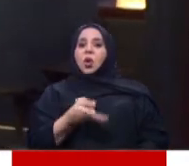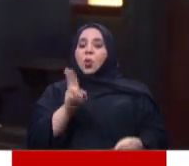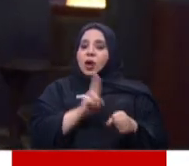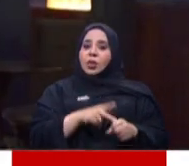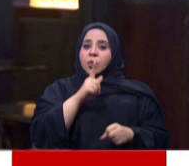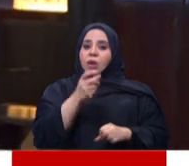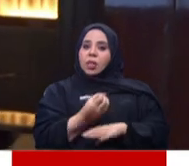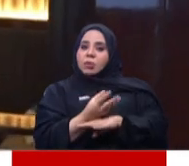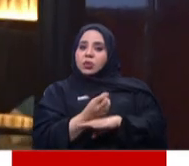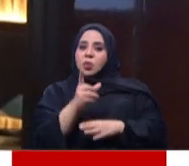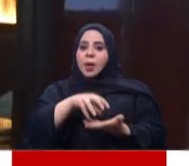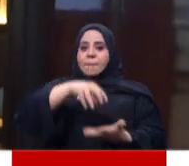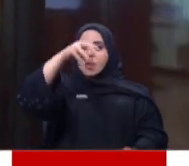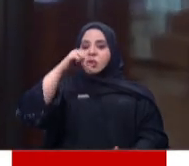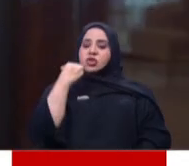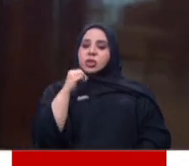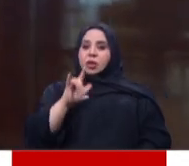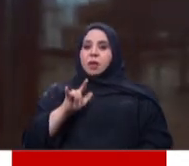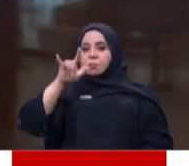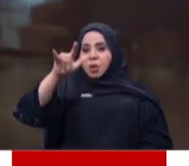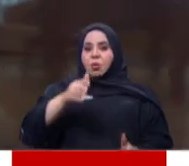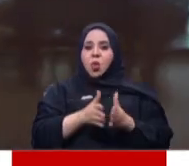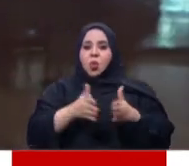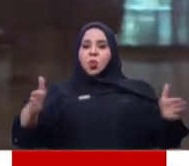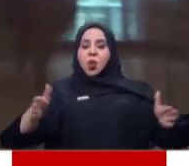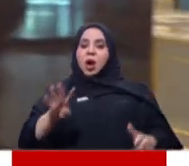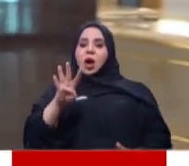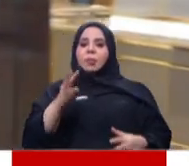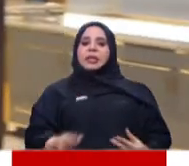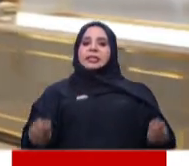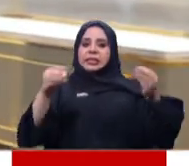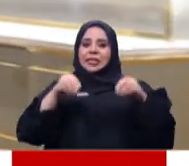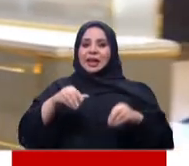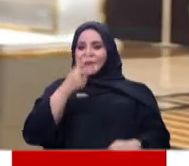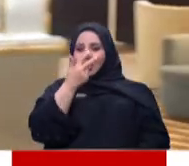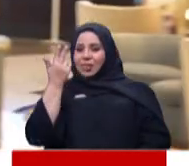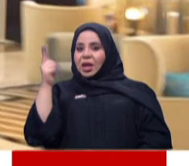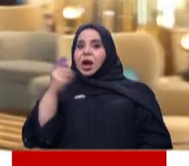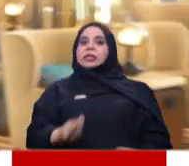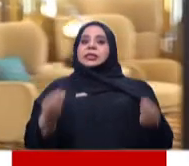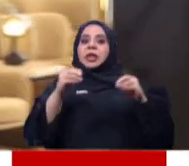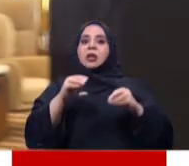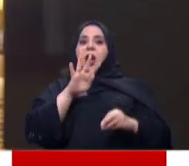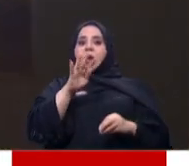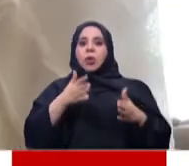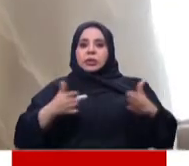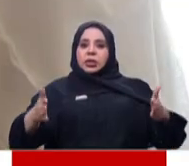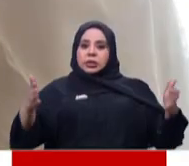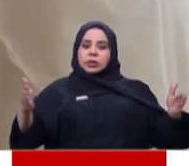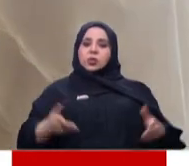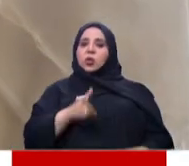المشروع مبنى جديد للمسافرين تبلغ مساحته 4 أضعاف المبنى الحالي بطاقة